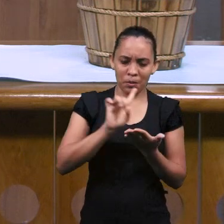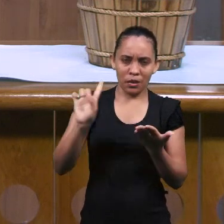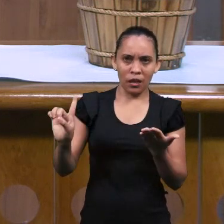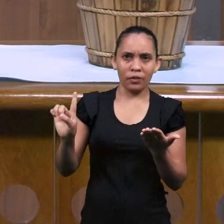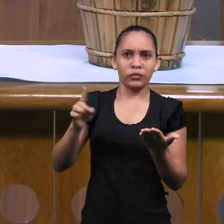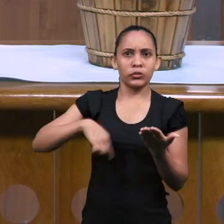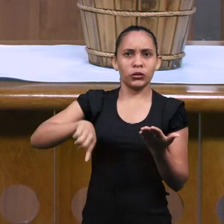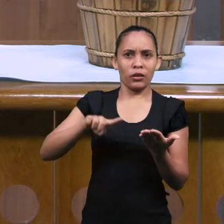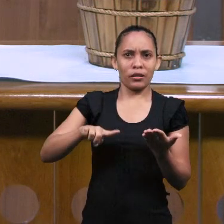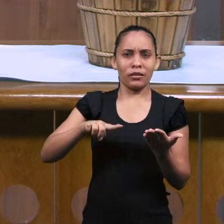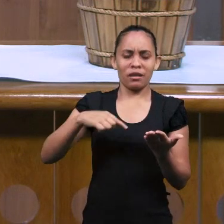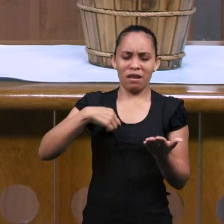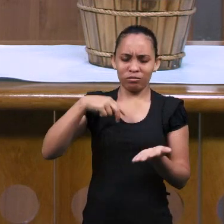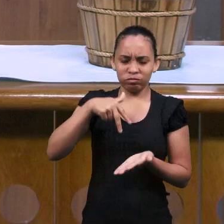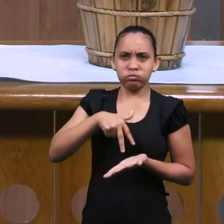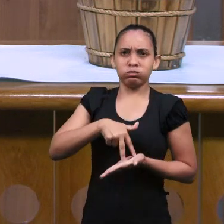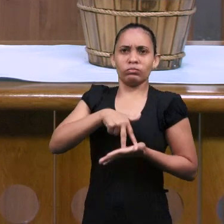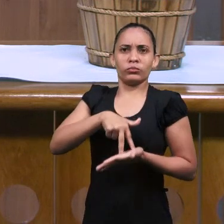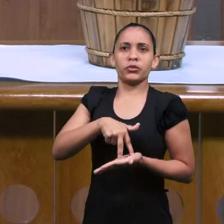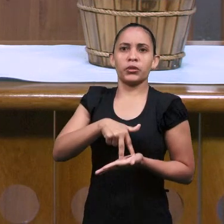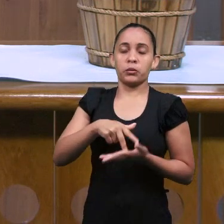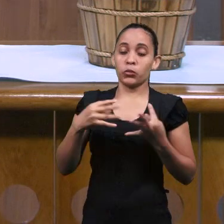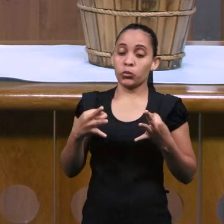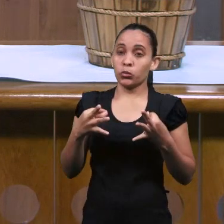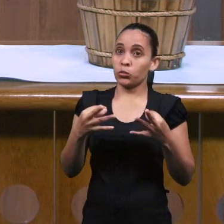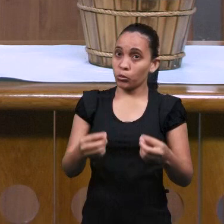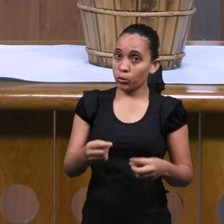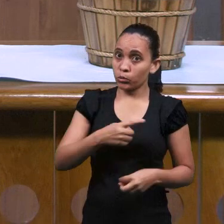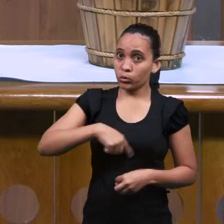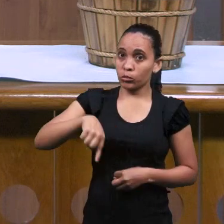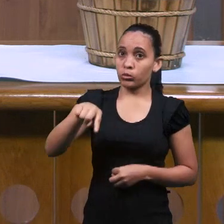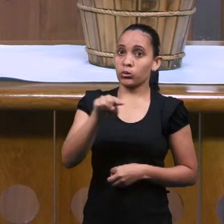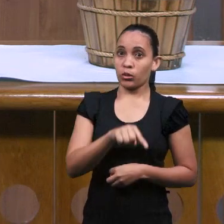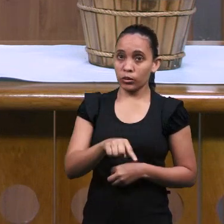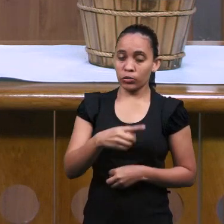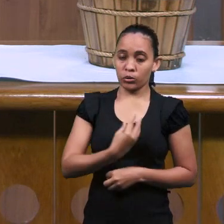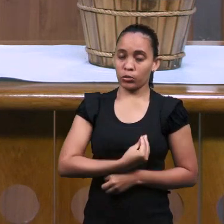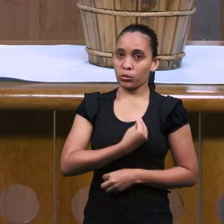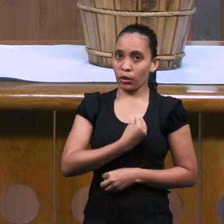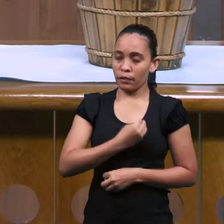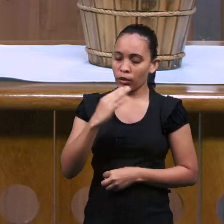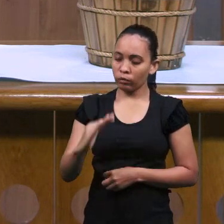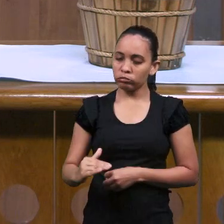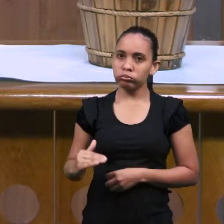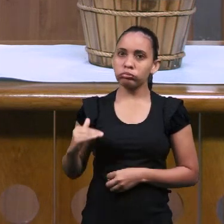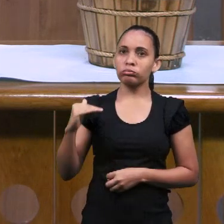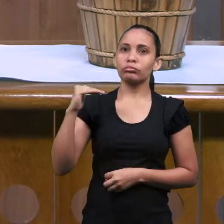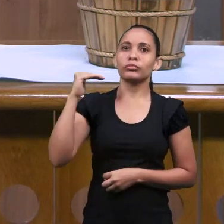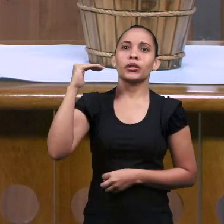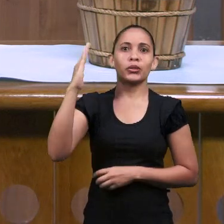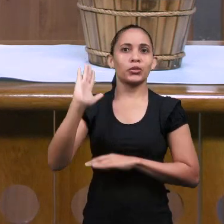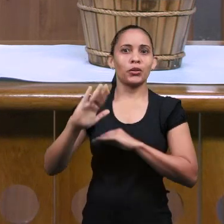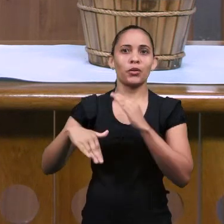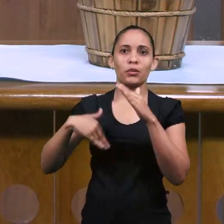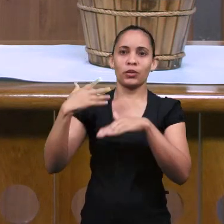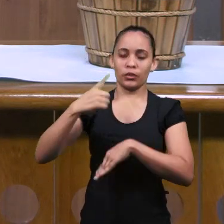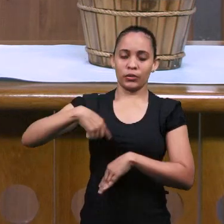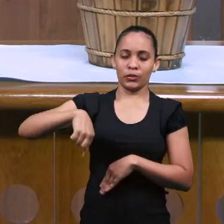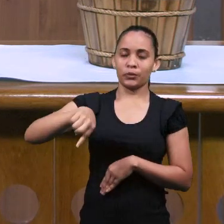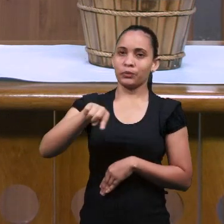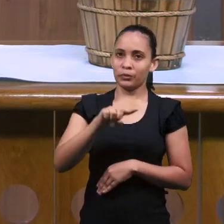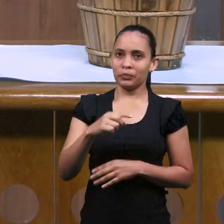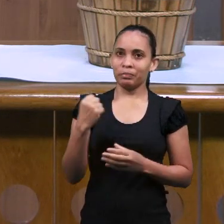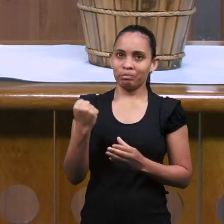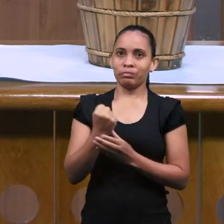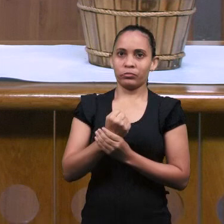ta parole, la fermeté dans la posture soit dans la vie de chacun, le long de toute leur vie, de leur croissance, gardée, préservée